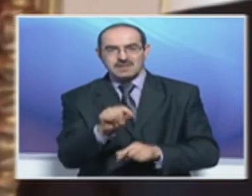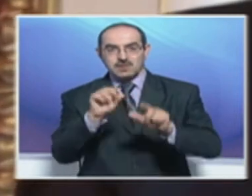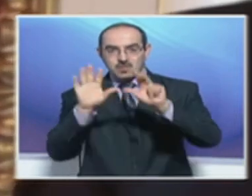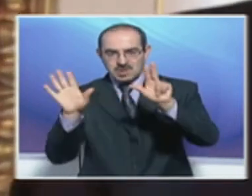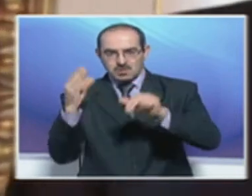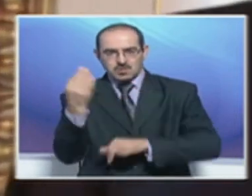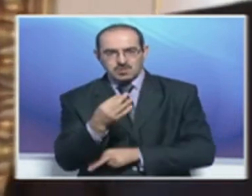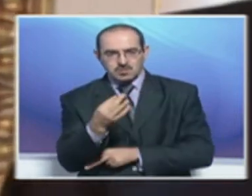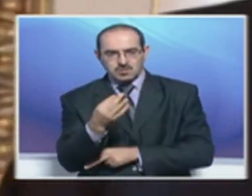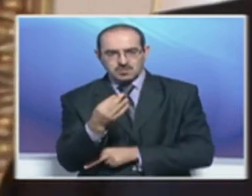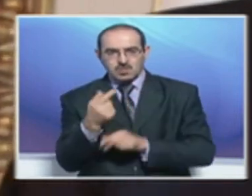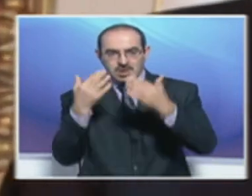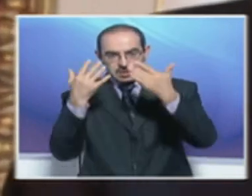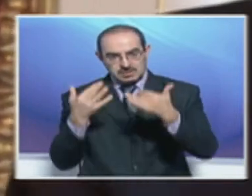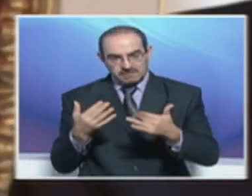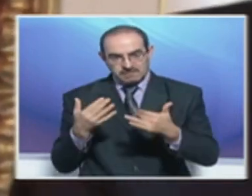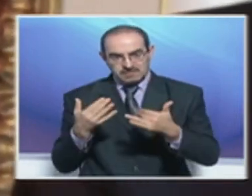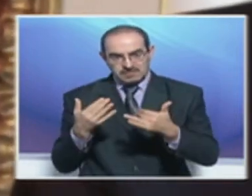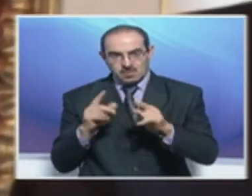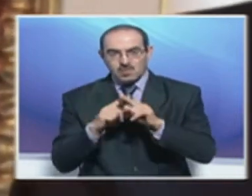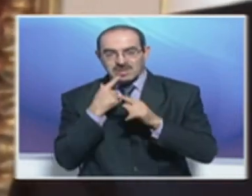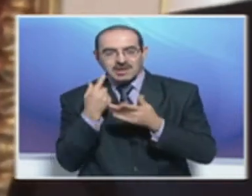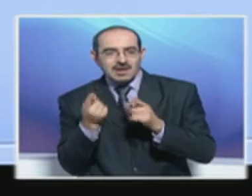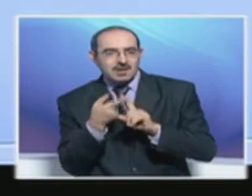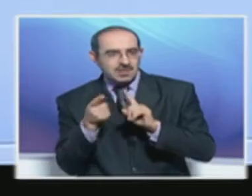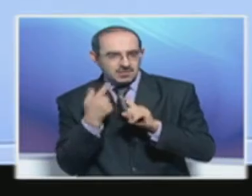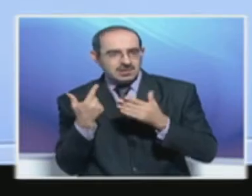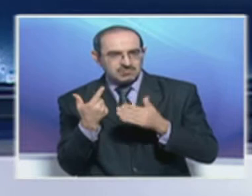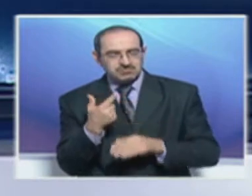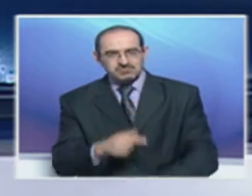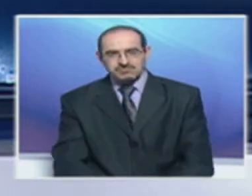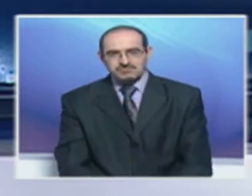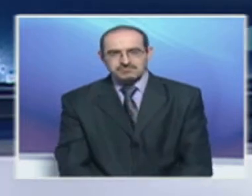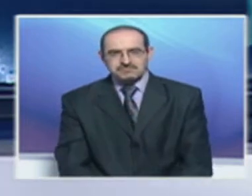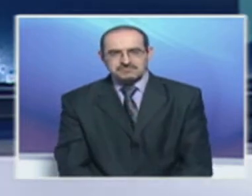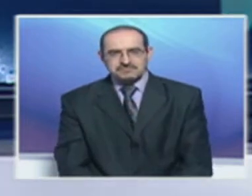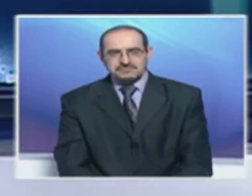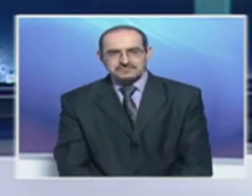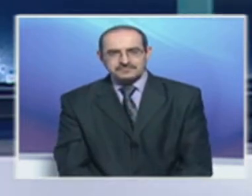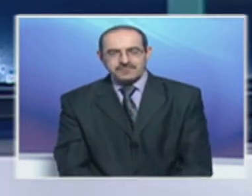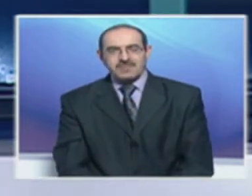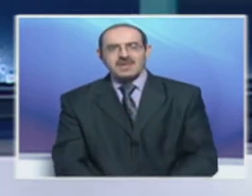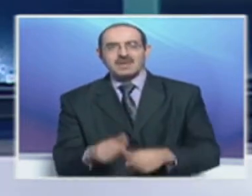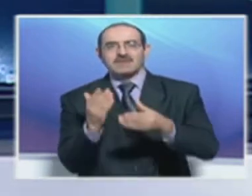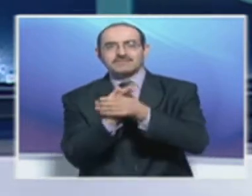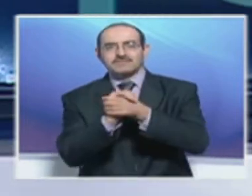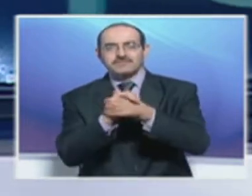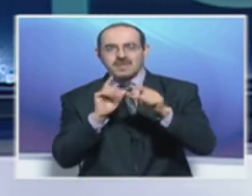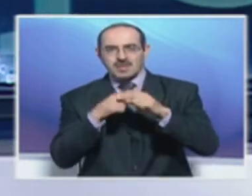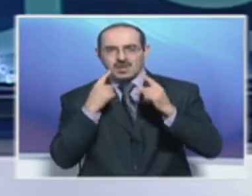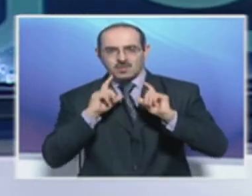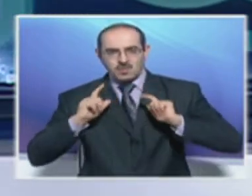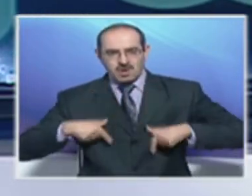128%، وهذه الأرقام جد مرضية. في التعاون التربوي تشارك